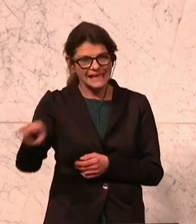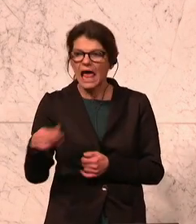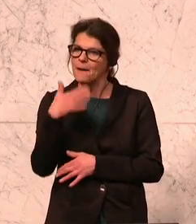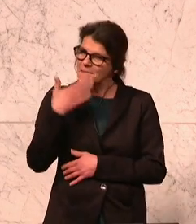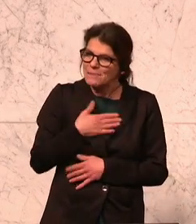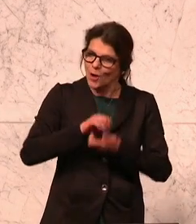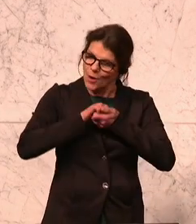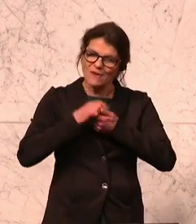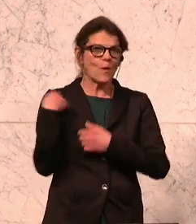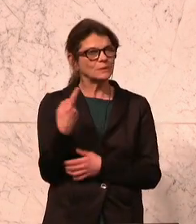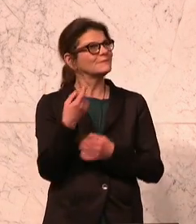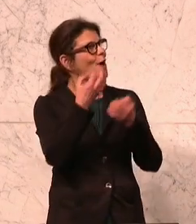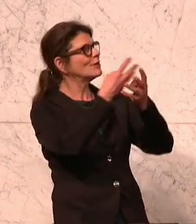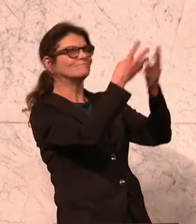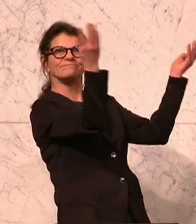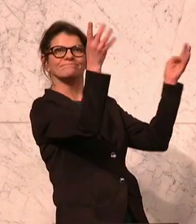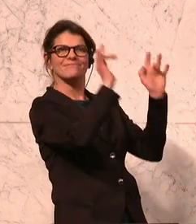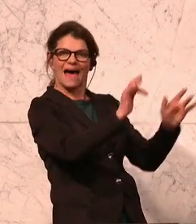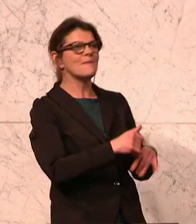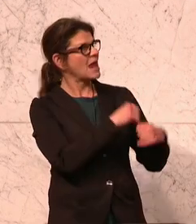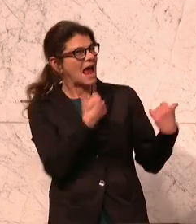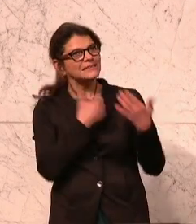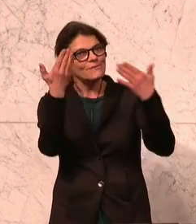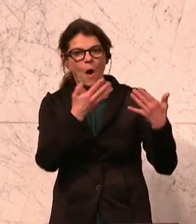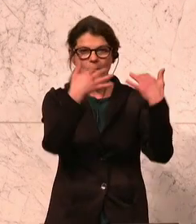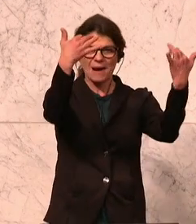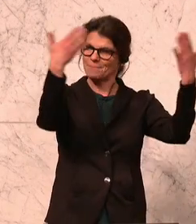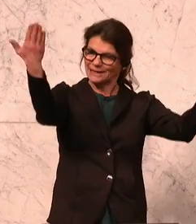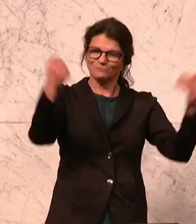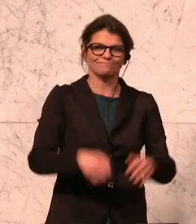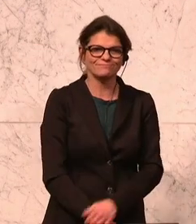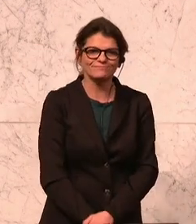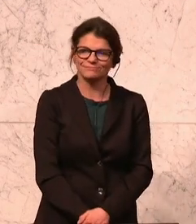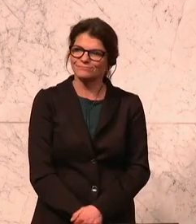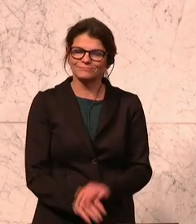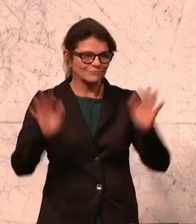hier, heute auf der Galerie sind. Herzlich willkommen im Parlament.